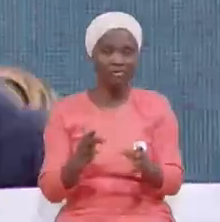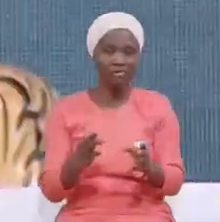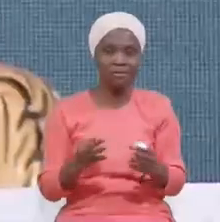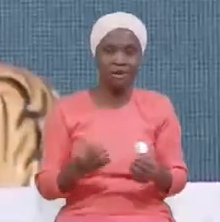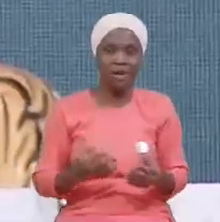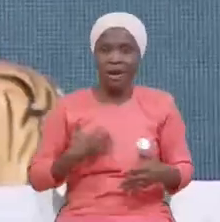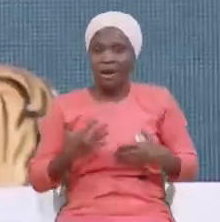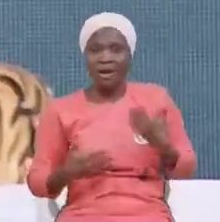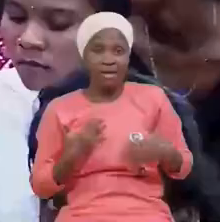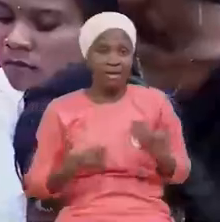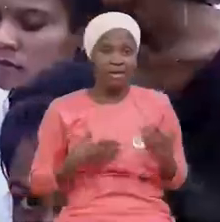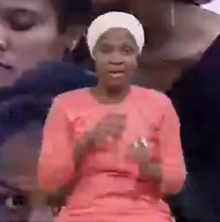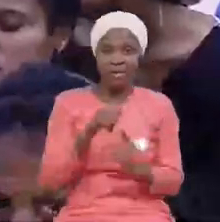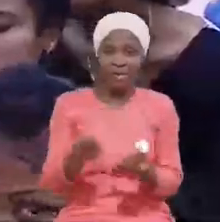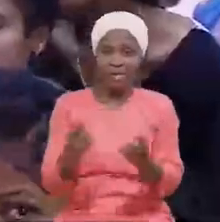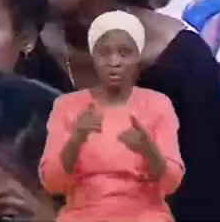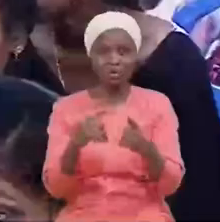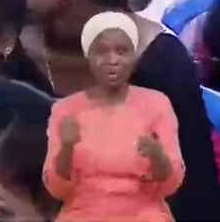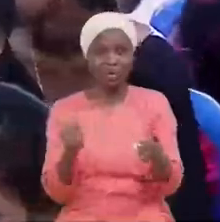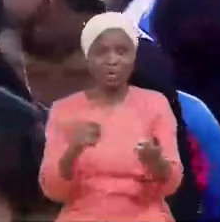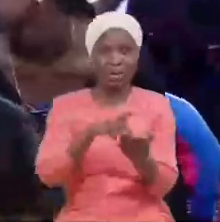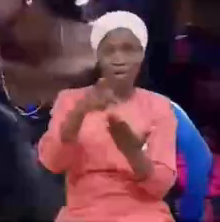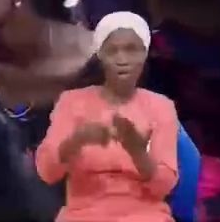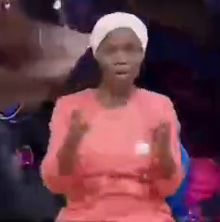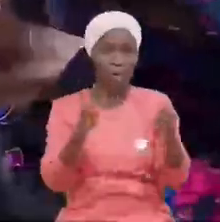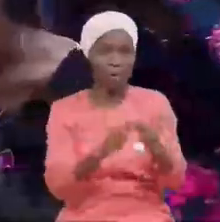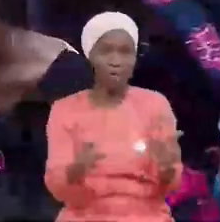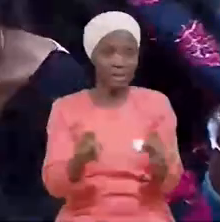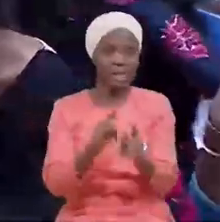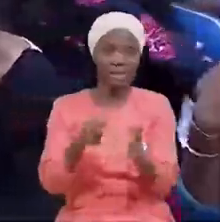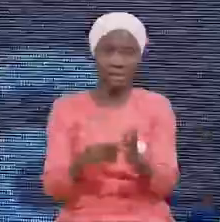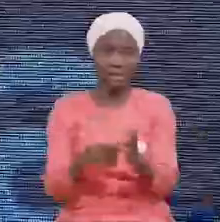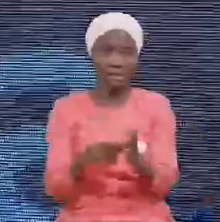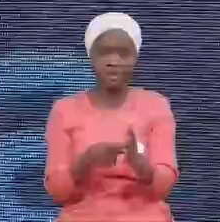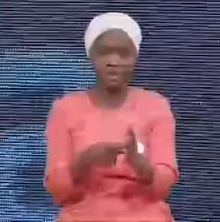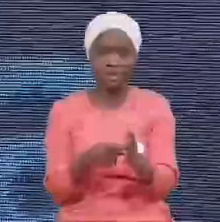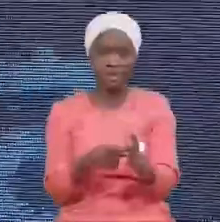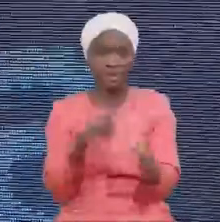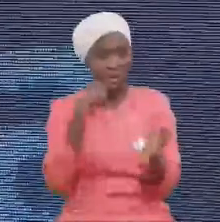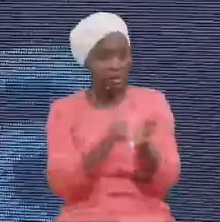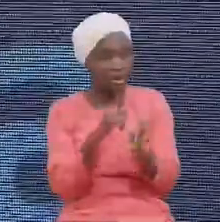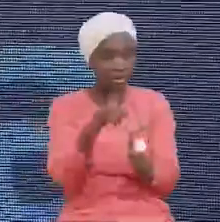Il y a des gens, vous savez, quand ils viennent à la rencontre comme ça, ils sont excités. Ils disent prédicateur.